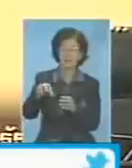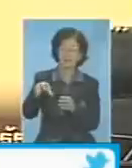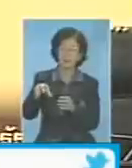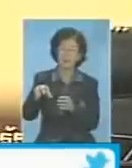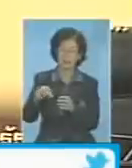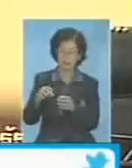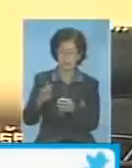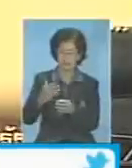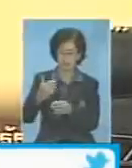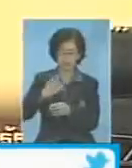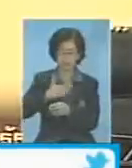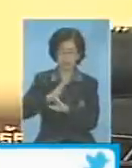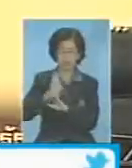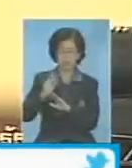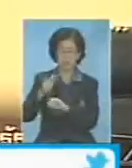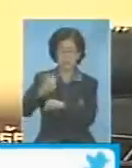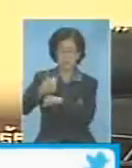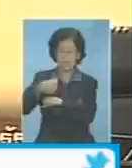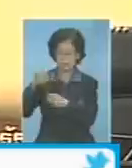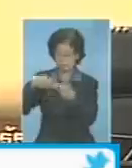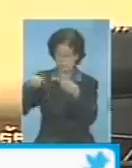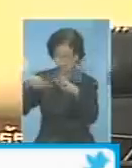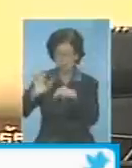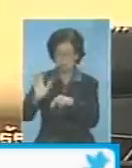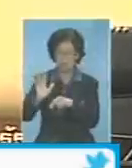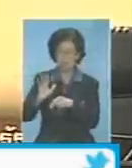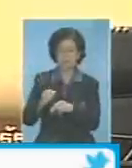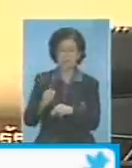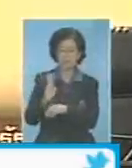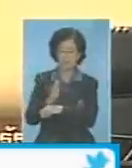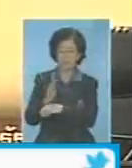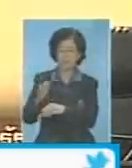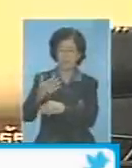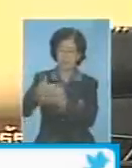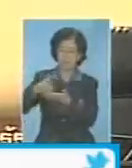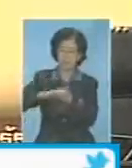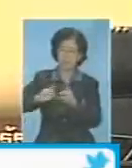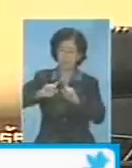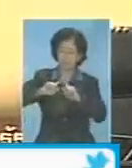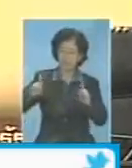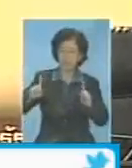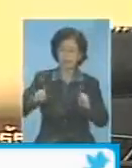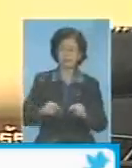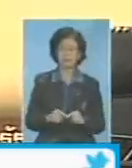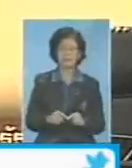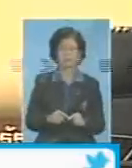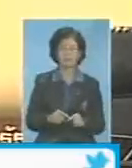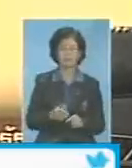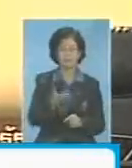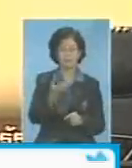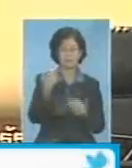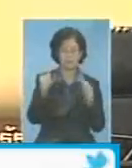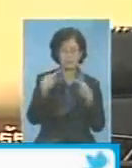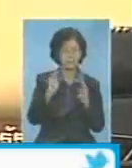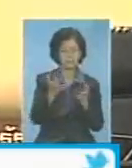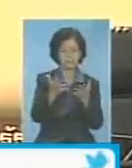เป็นผู้งานเป็นผู้ก่อการร้ายเนี่ย ครับ คุณเฉลิมพูดเหมือนกับว่าเมื่อเราไปวิสามันเขาตายแล้วเนี่ยนะฮะครอบครัวเข